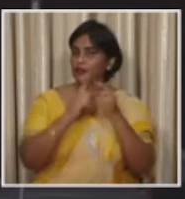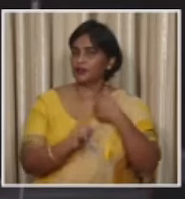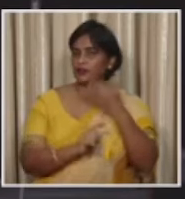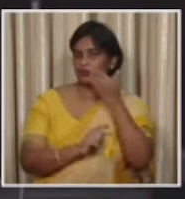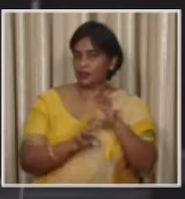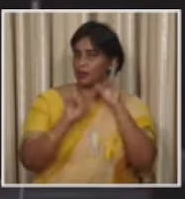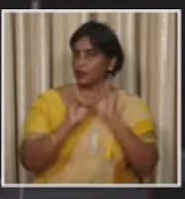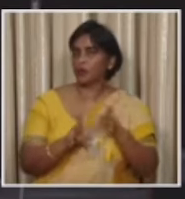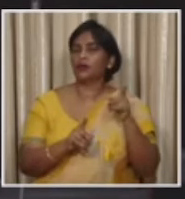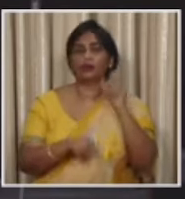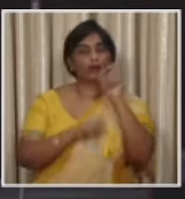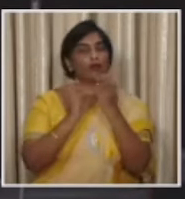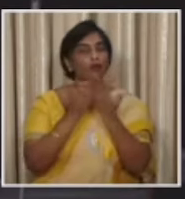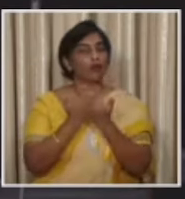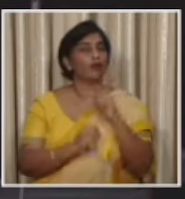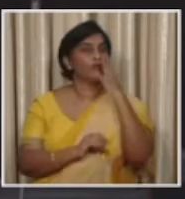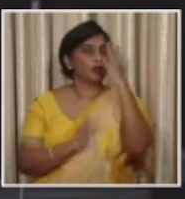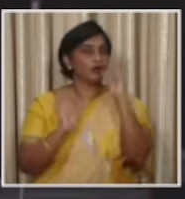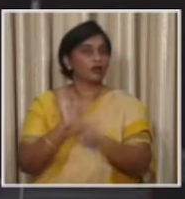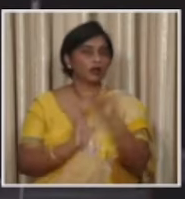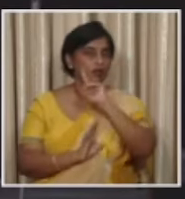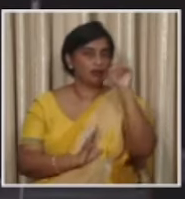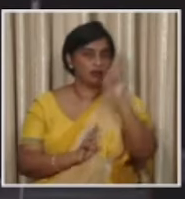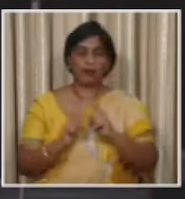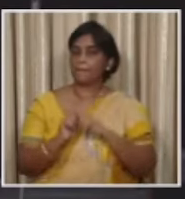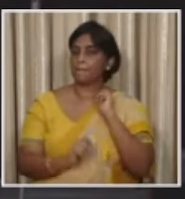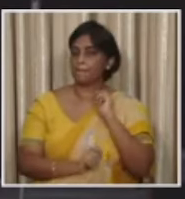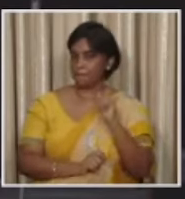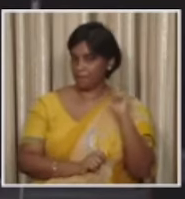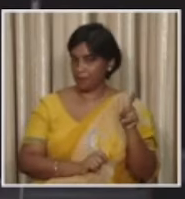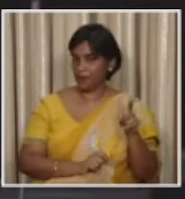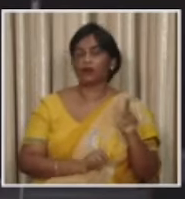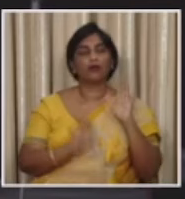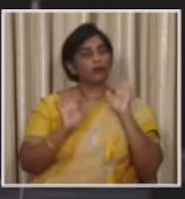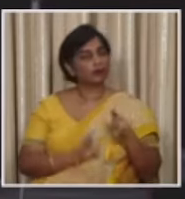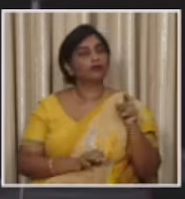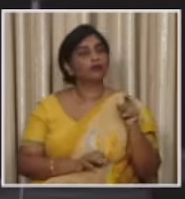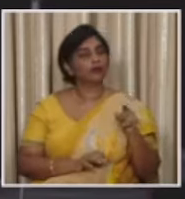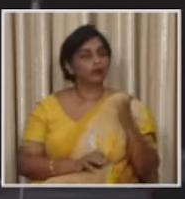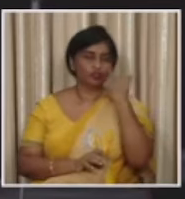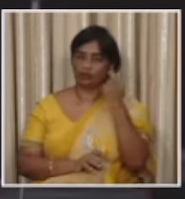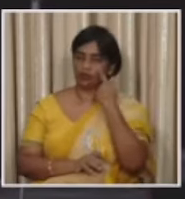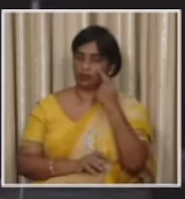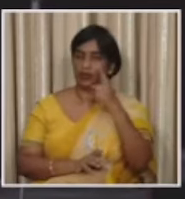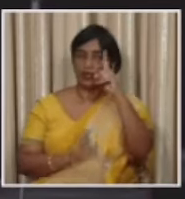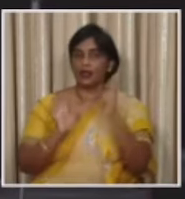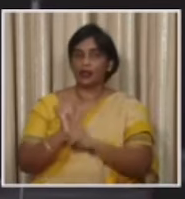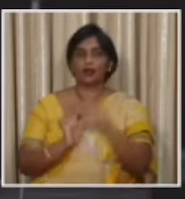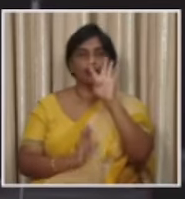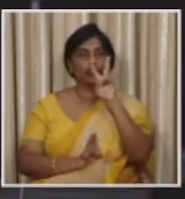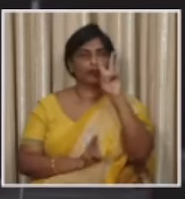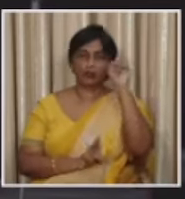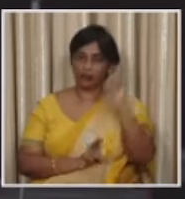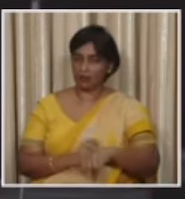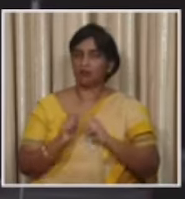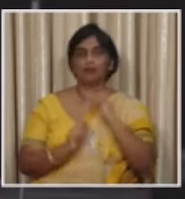විවිධ හැකියාවන් සහිත තැනැත්තන් හිටිය 410,000කට විතරයි දීමනා ලැබුණේ. හැබැයි මේ සමාන 140,000කට